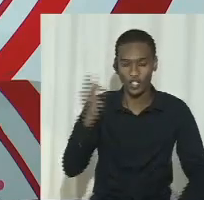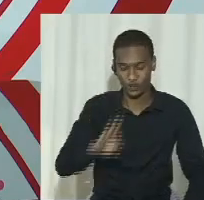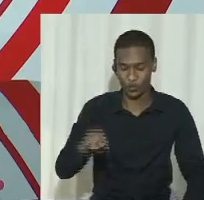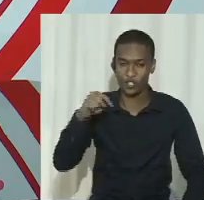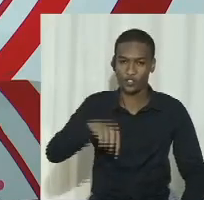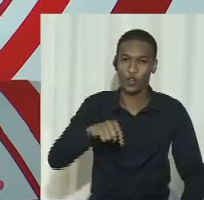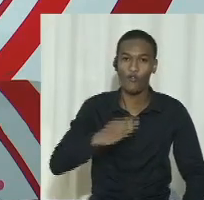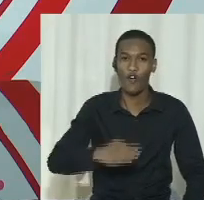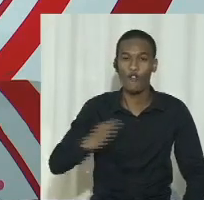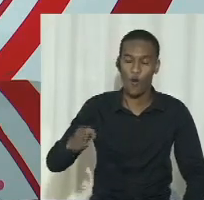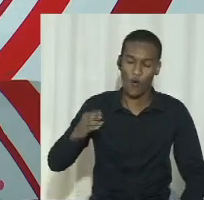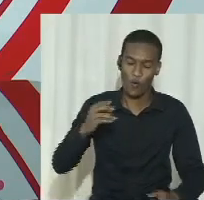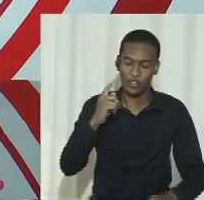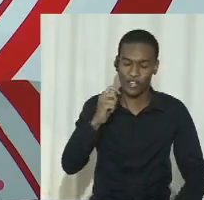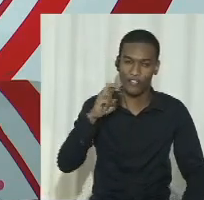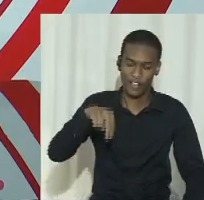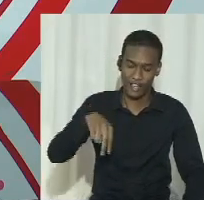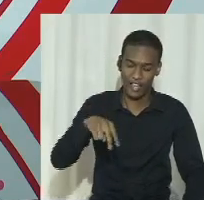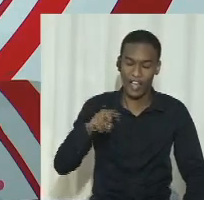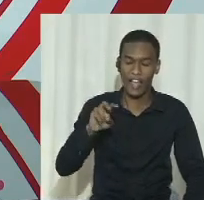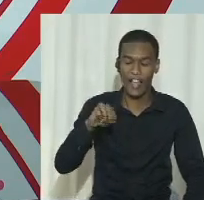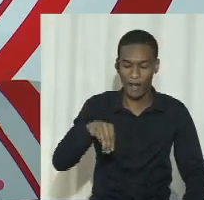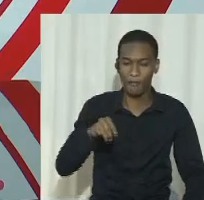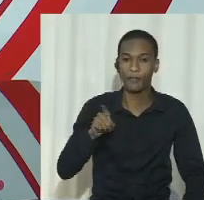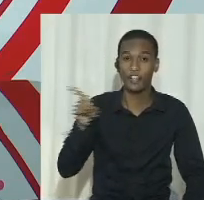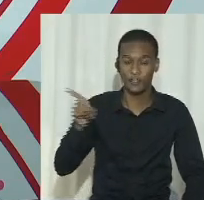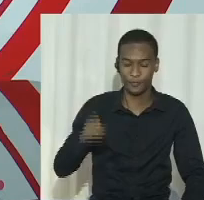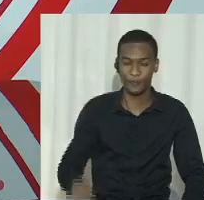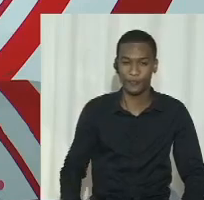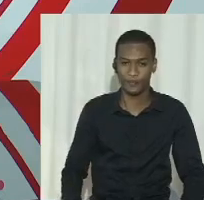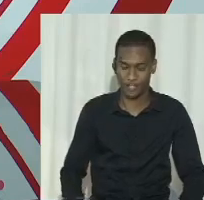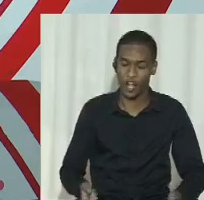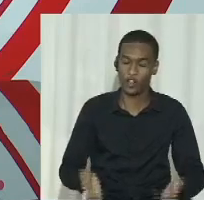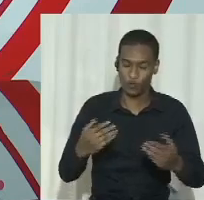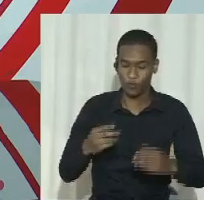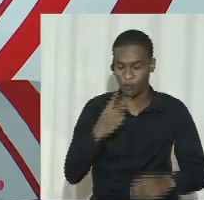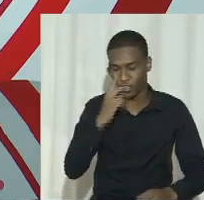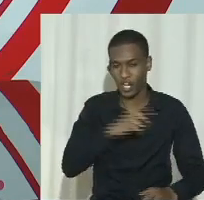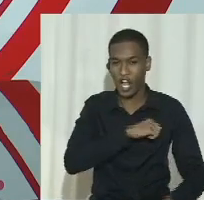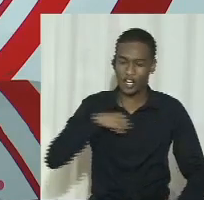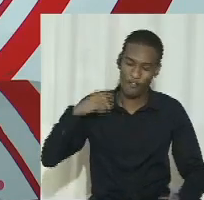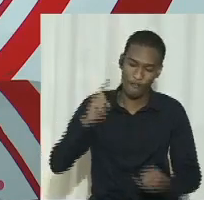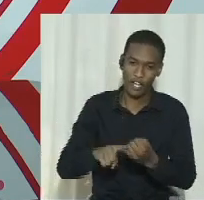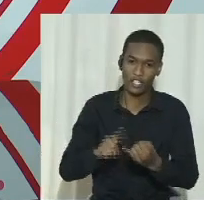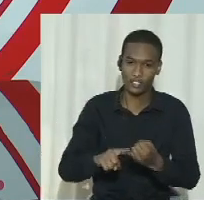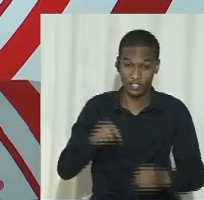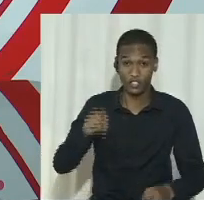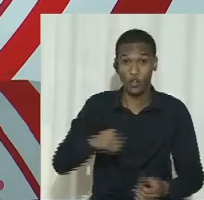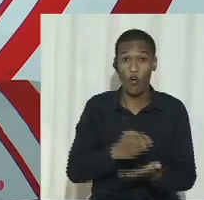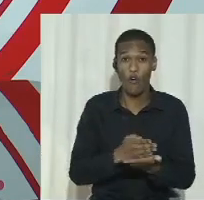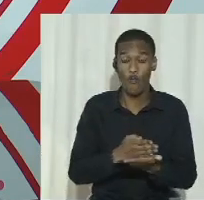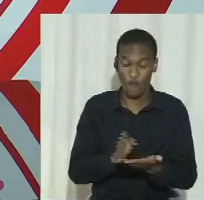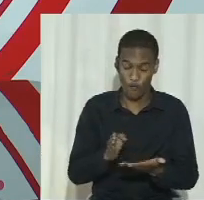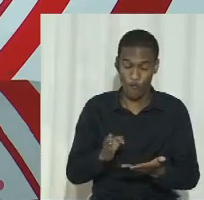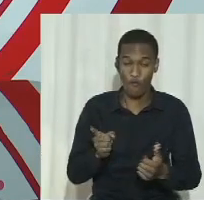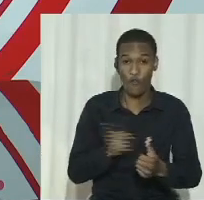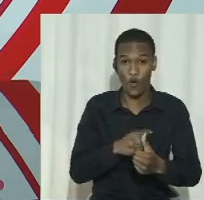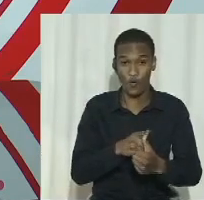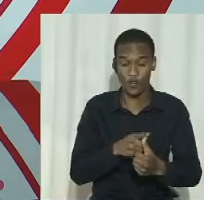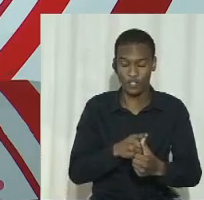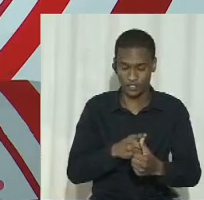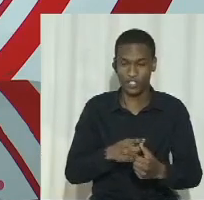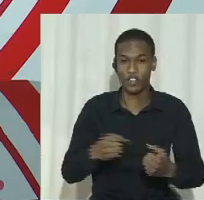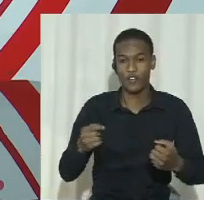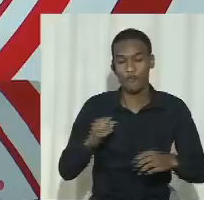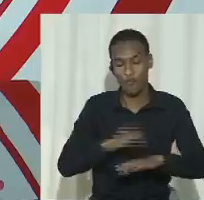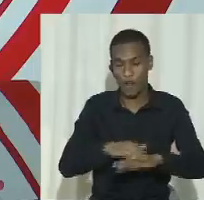matinaly ity mikaiky antsika jiaby anaraka izany hatramin'ny farany. Ny tapany voalohany fampalalam-baovao manodidina ny ady amin'ny